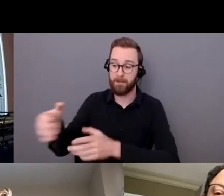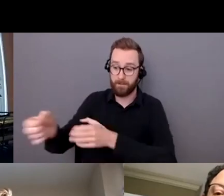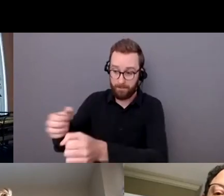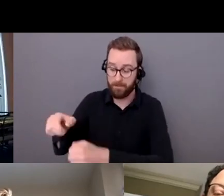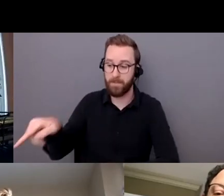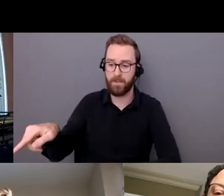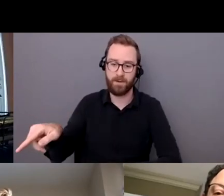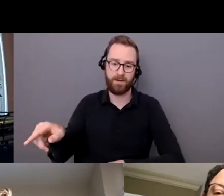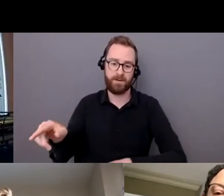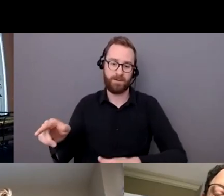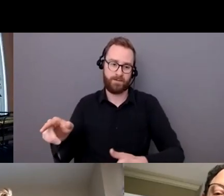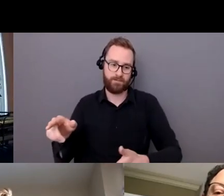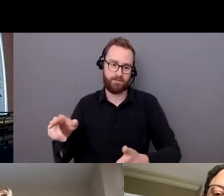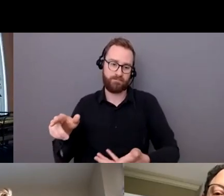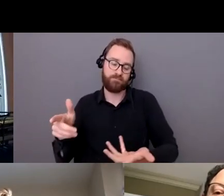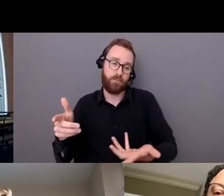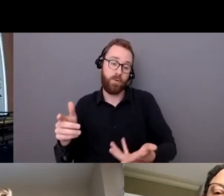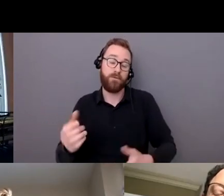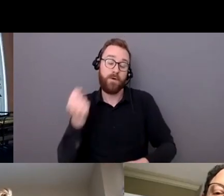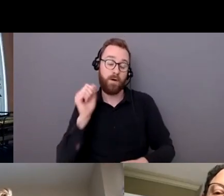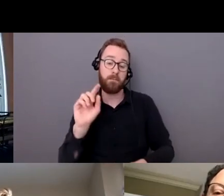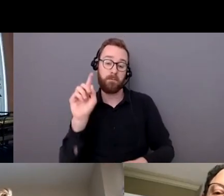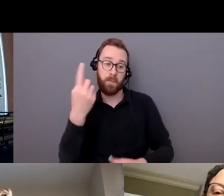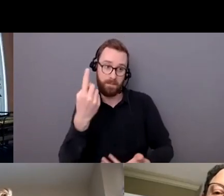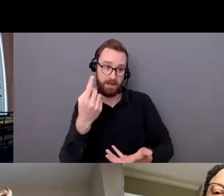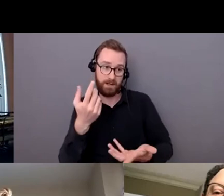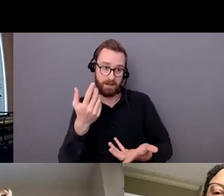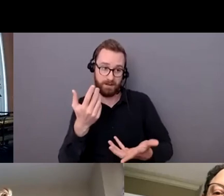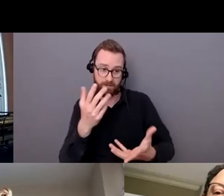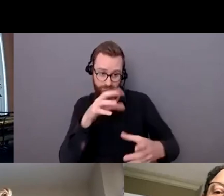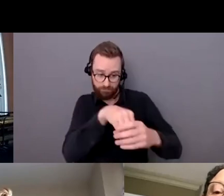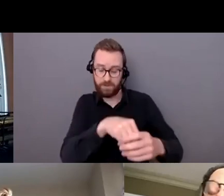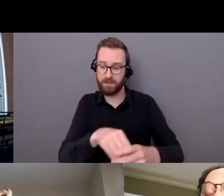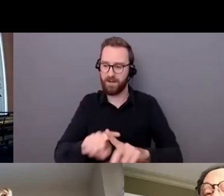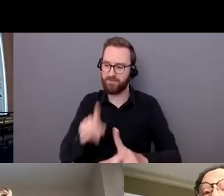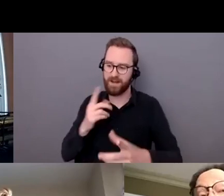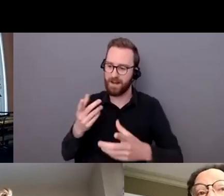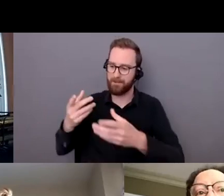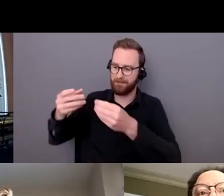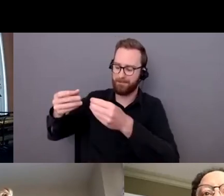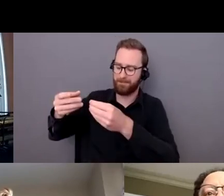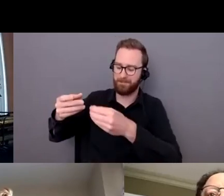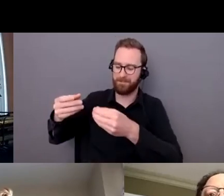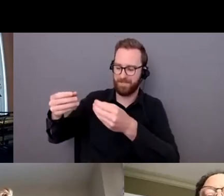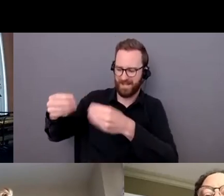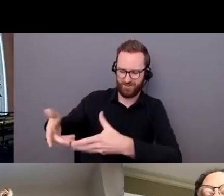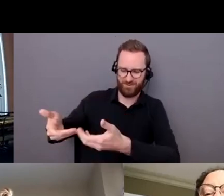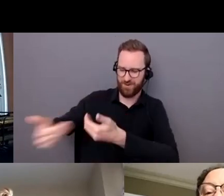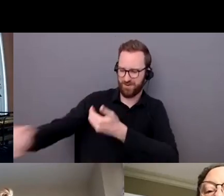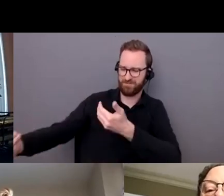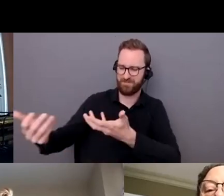les premiers dans certains milieux de travail, on va perdre ça, Sylvain, ou En fait, c'est une excellente question, Pascal. En fait,